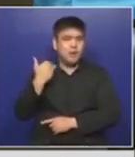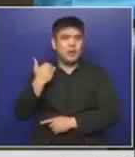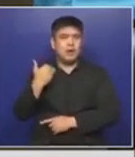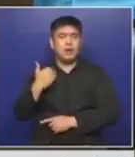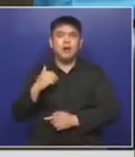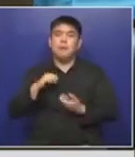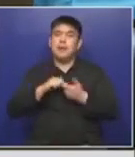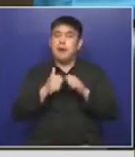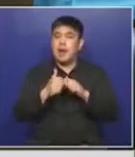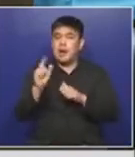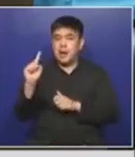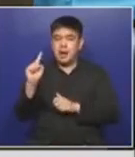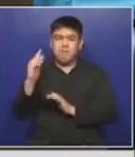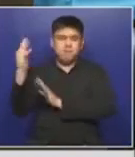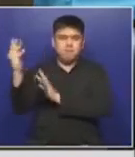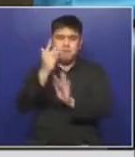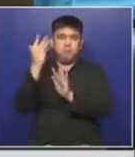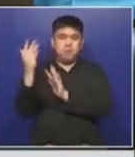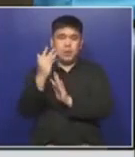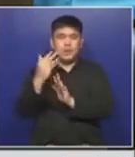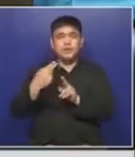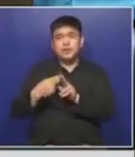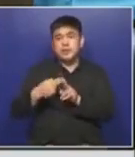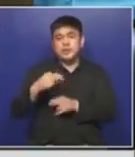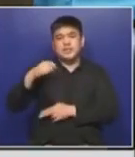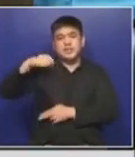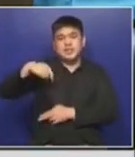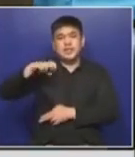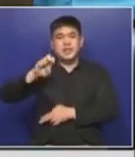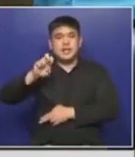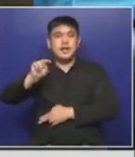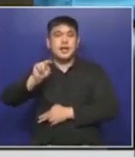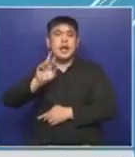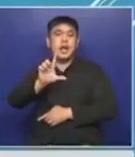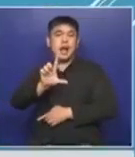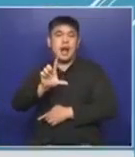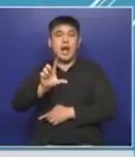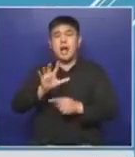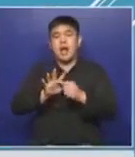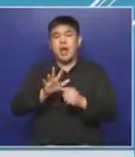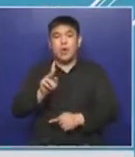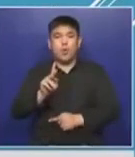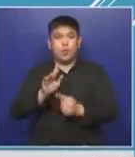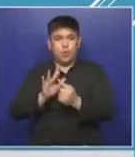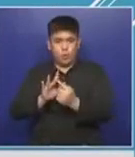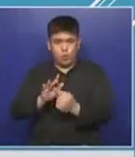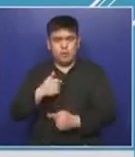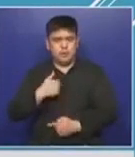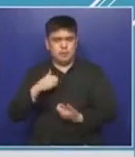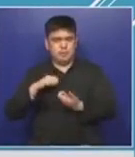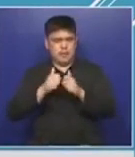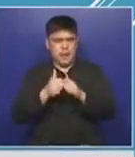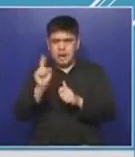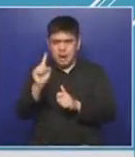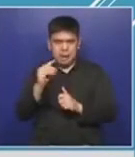ธิพลของพายุโซนร้อนซินลากูทำให้ฝนตกหนักและลมกันโชกแรงทำให้บ้านเรือนของประชาชนเสียห